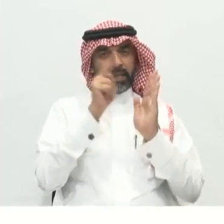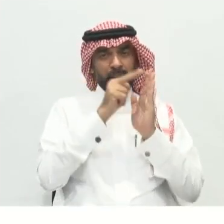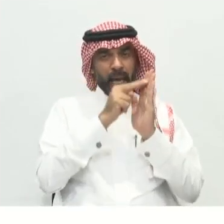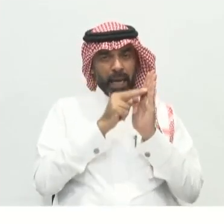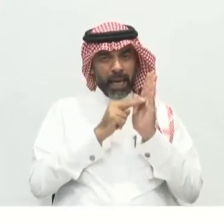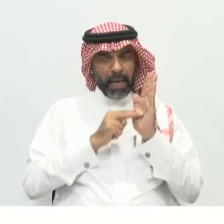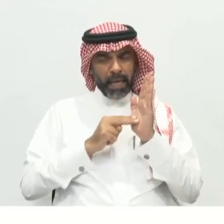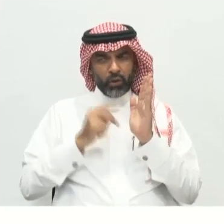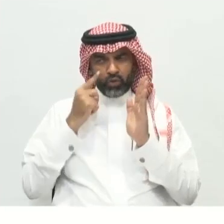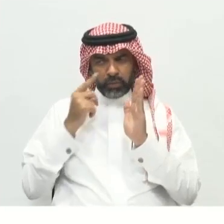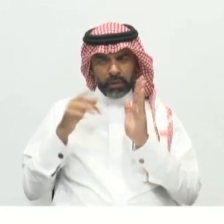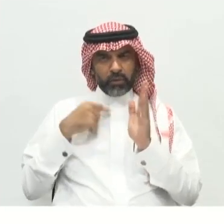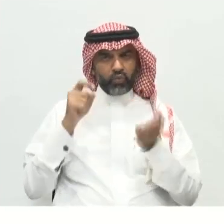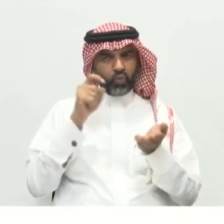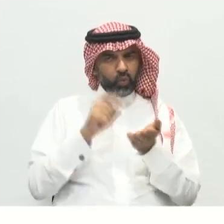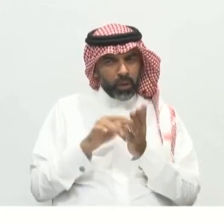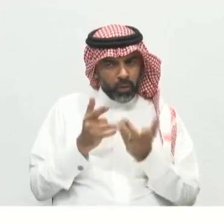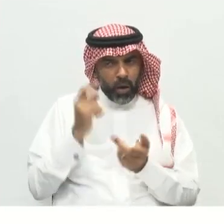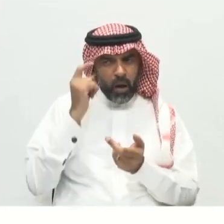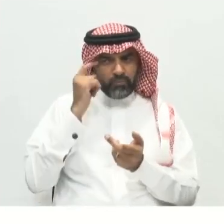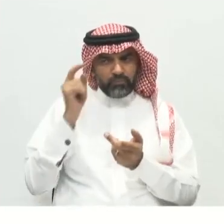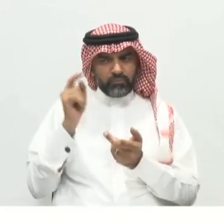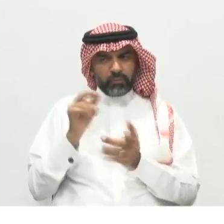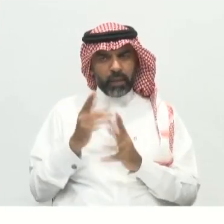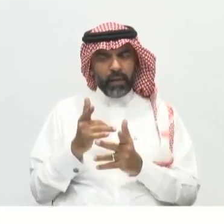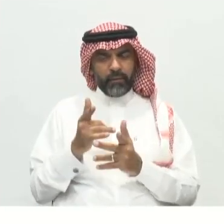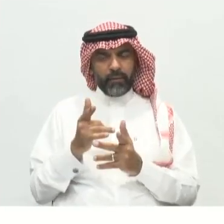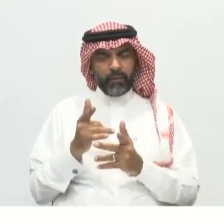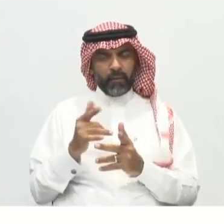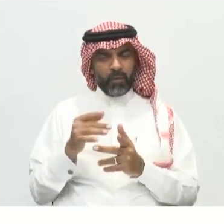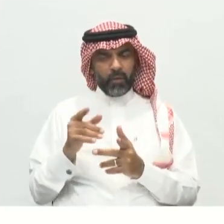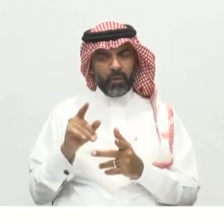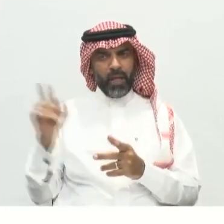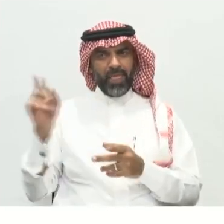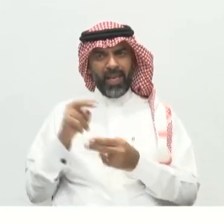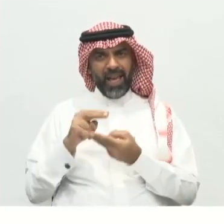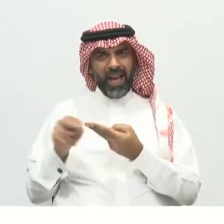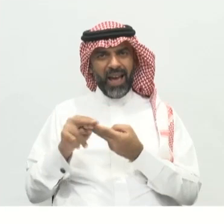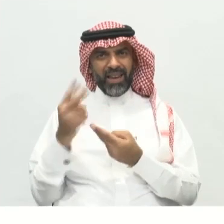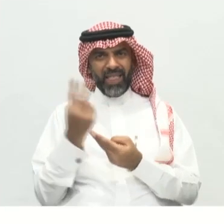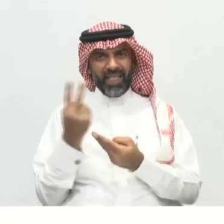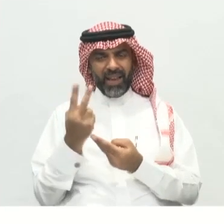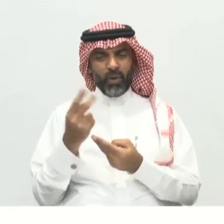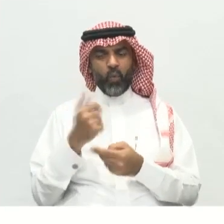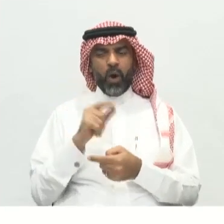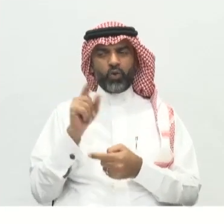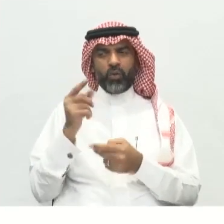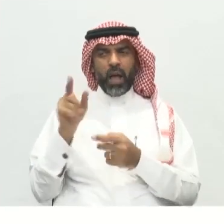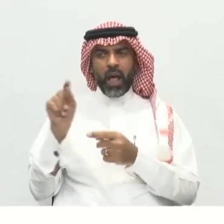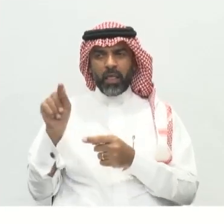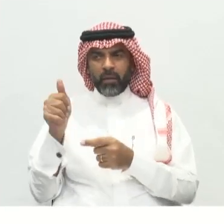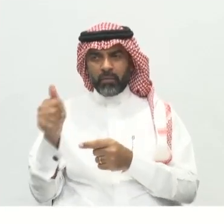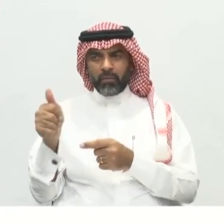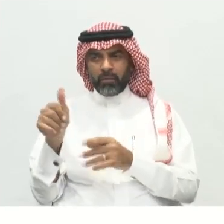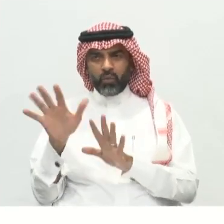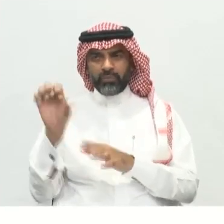فيه النتائج التي توصلت اليها بخصوص كفاءه اداه خوارز ميتين الحل ومزايا وعيوب كل منهما بعد عرض